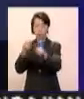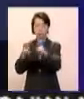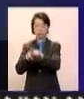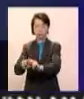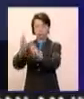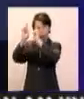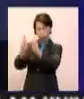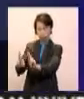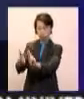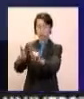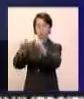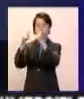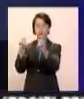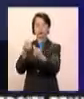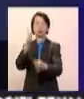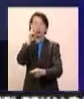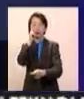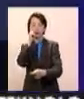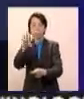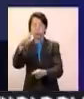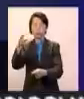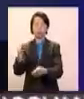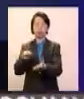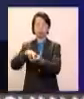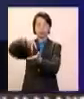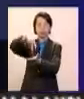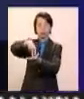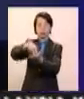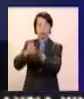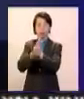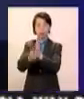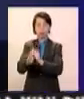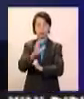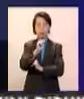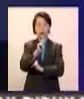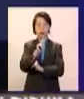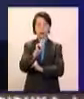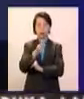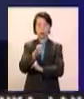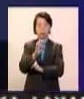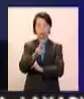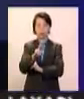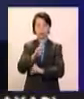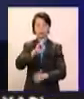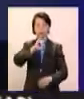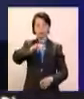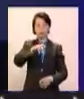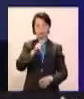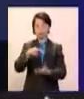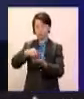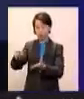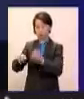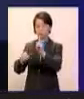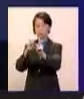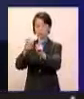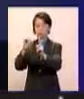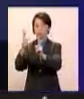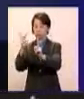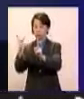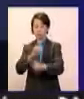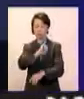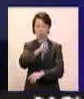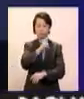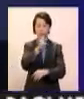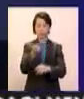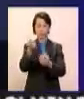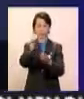tanda hormat kepada pasukan Kedah yang telah membangunkan bakat Akhyar. JDT akan membayar Kedah RM100,000. JDT memuat